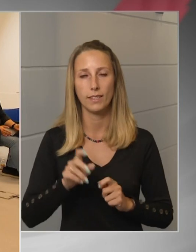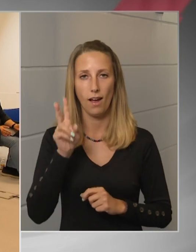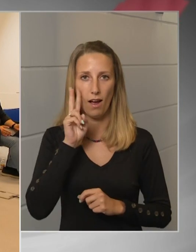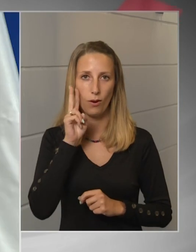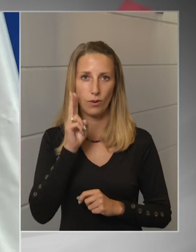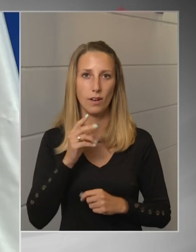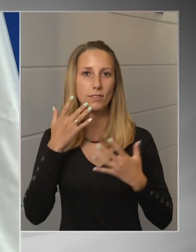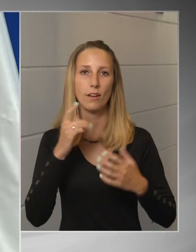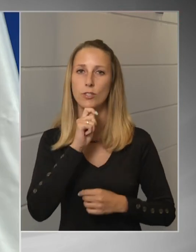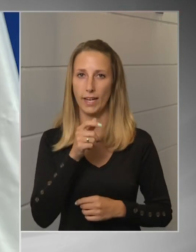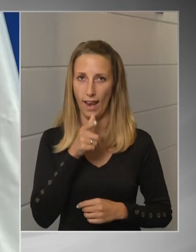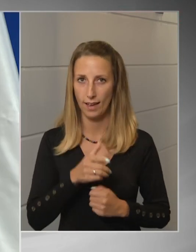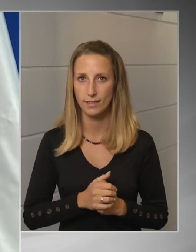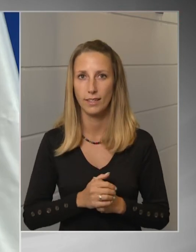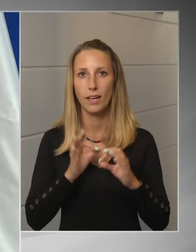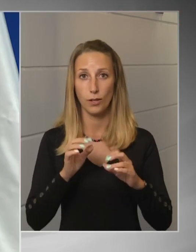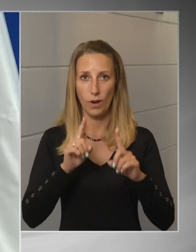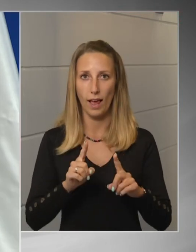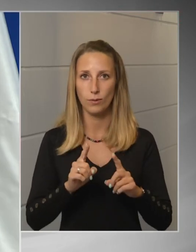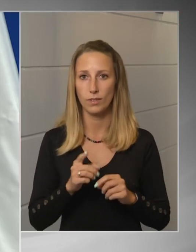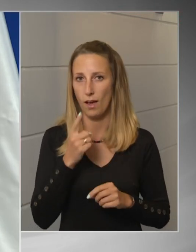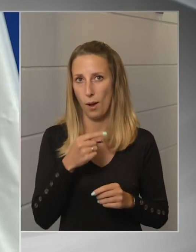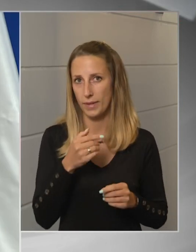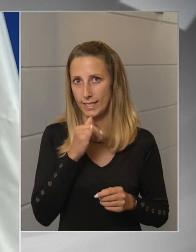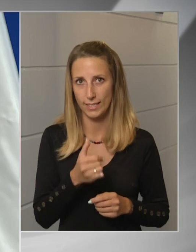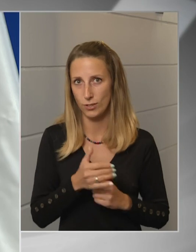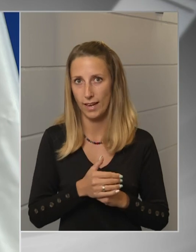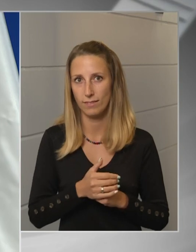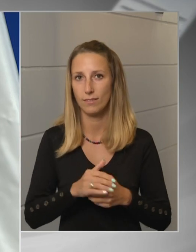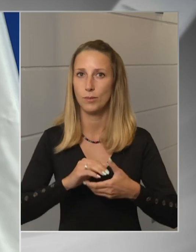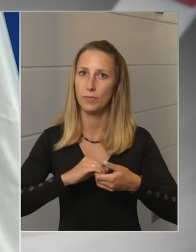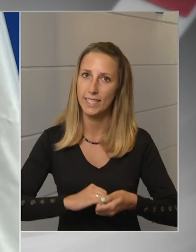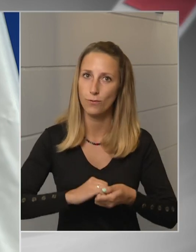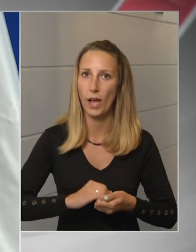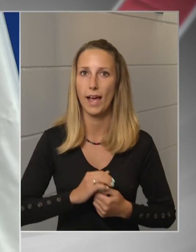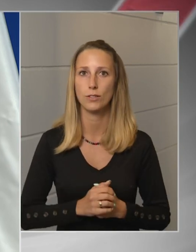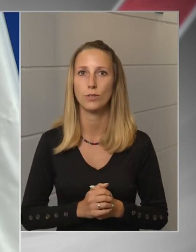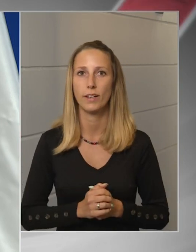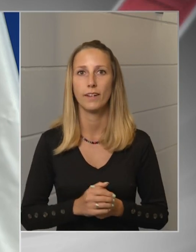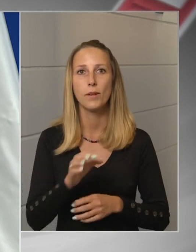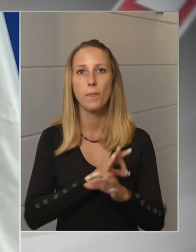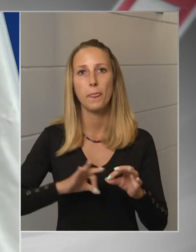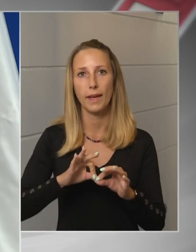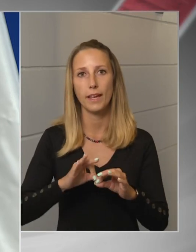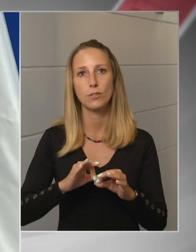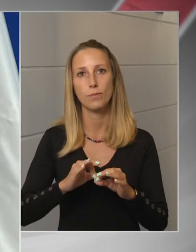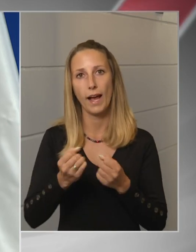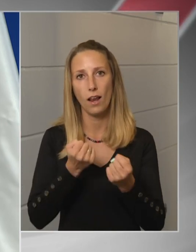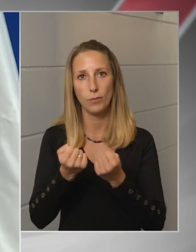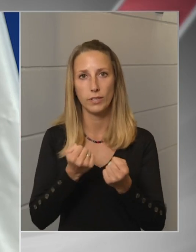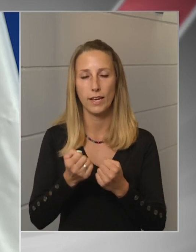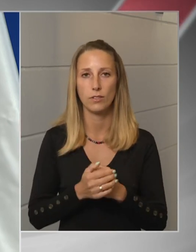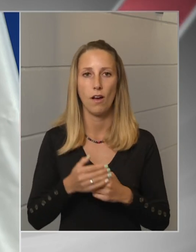nagy siker lesz. Jól állunk, de amíg nincs készfogás és teljes kör megállapodás, addig